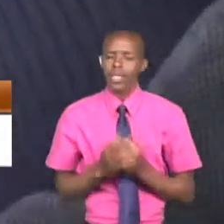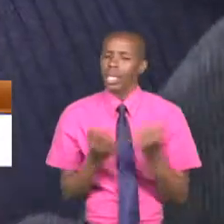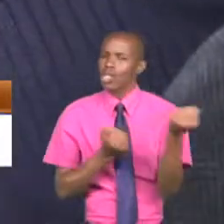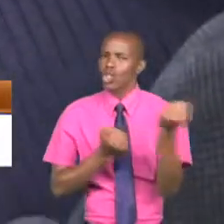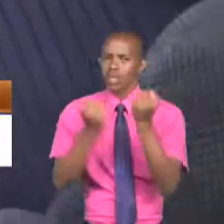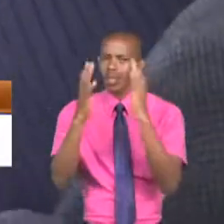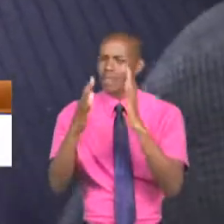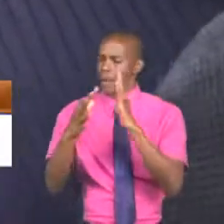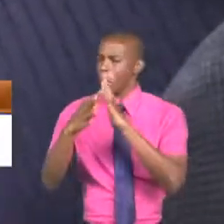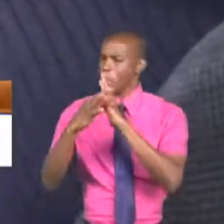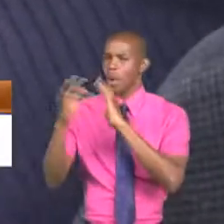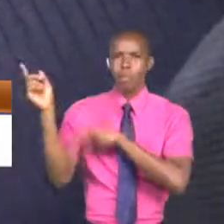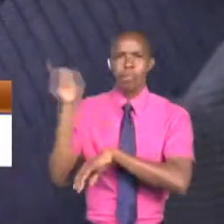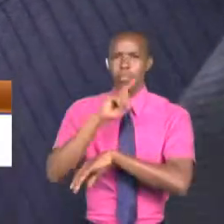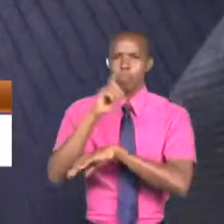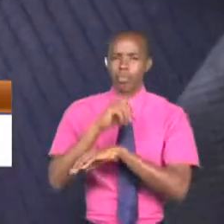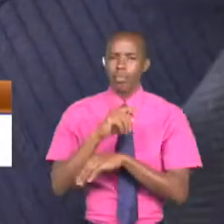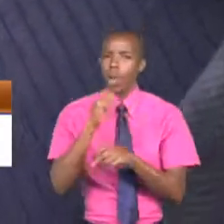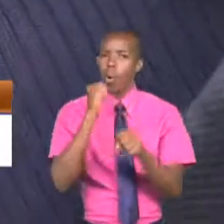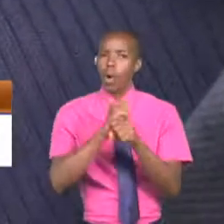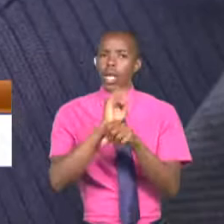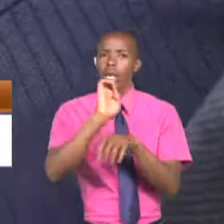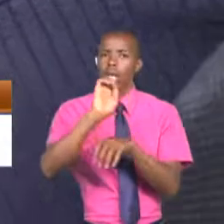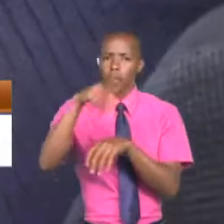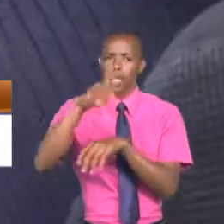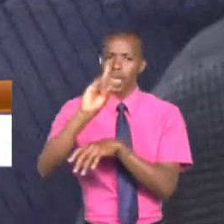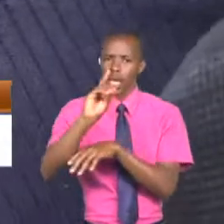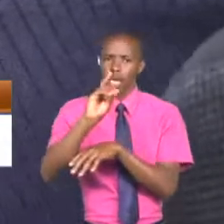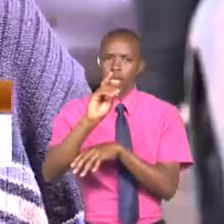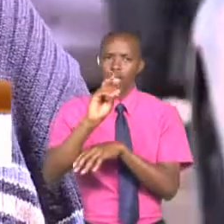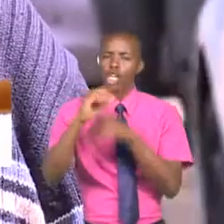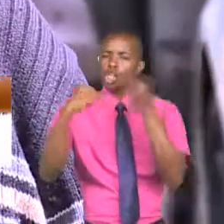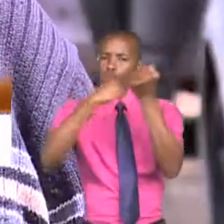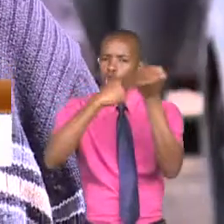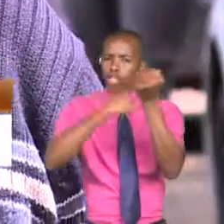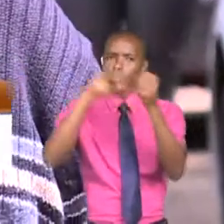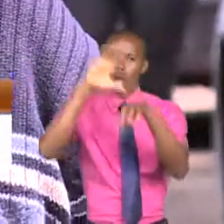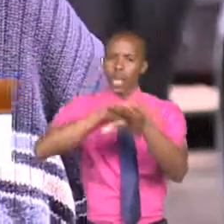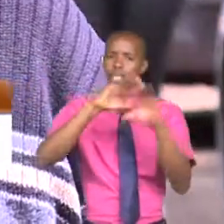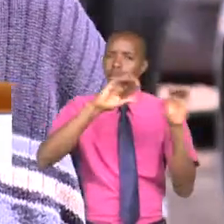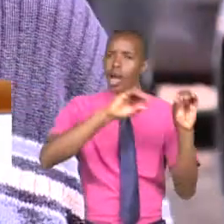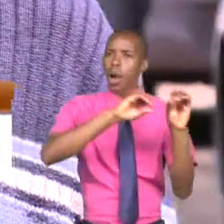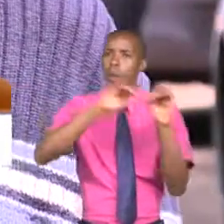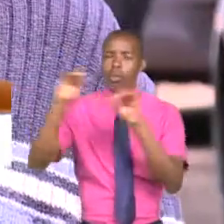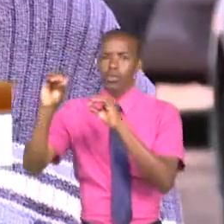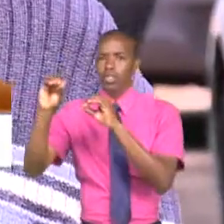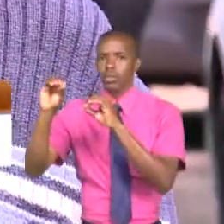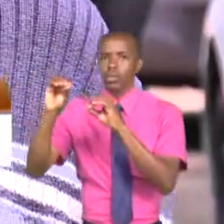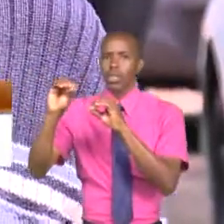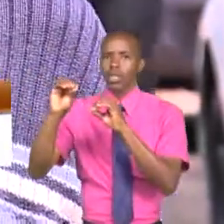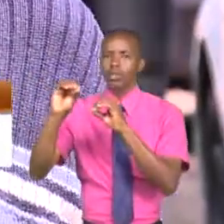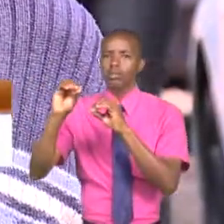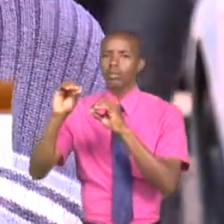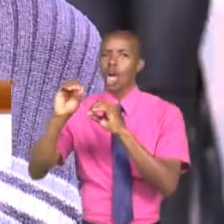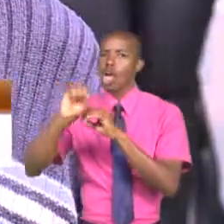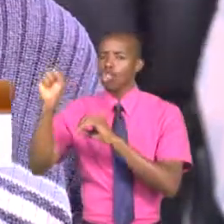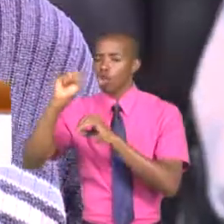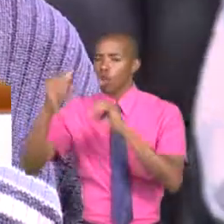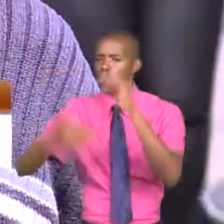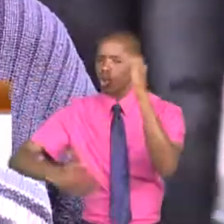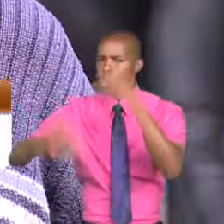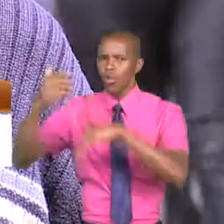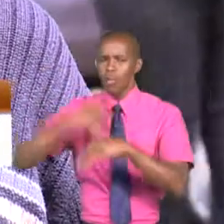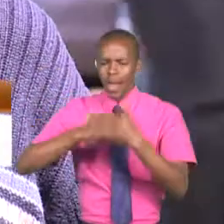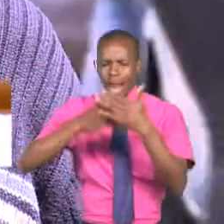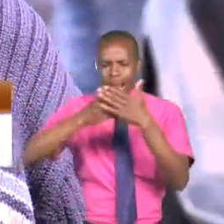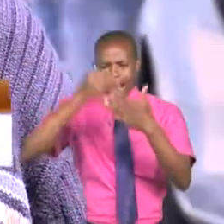hodari. When I was working for APDK, I got scholarship and went to Sweden Stockholm University. That's why I learned